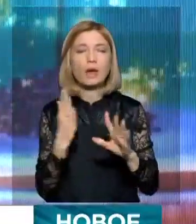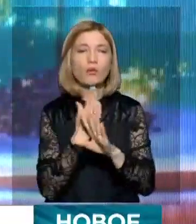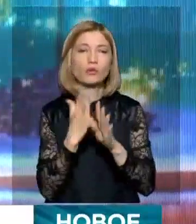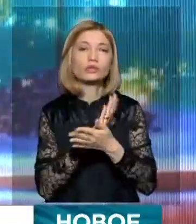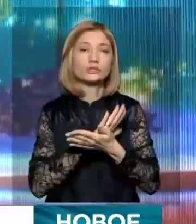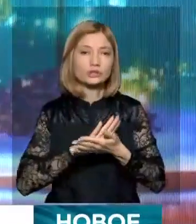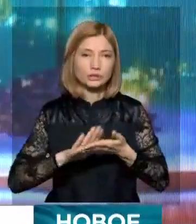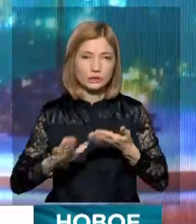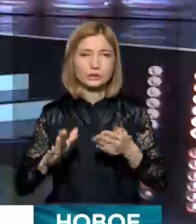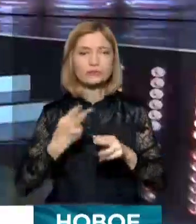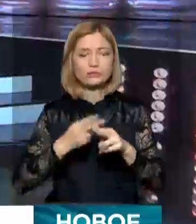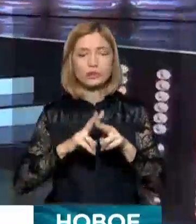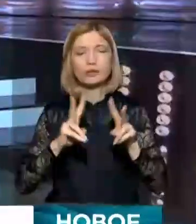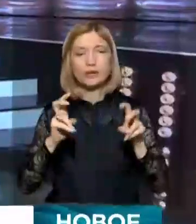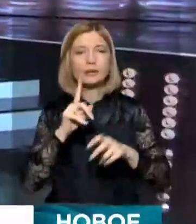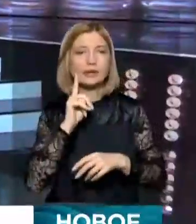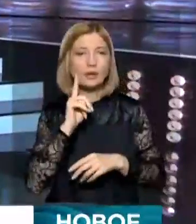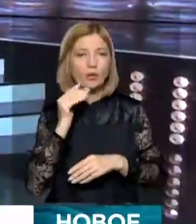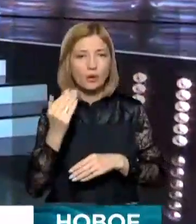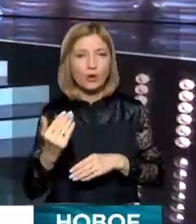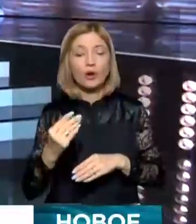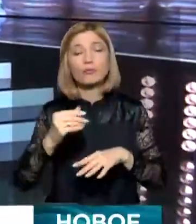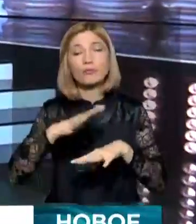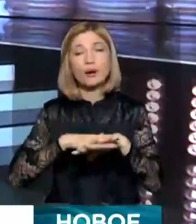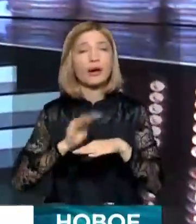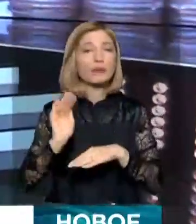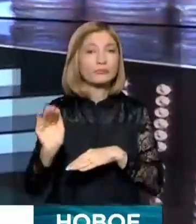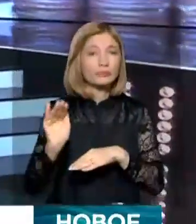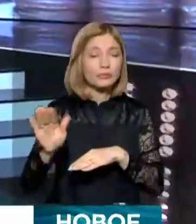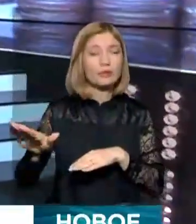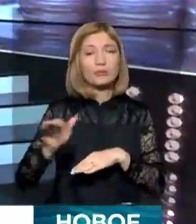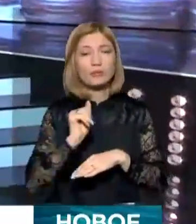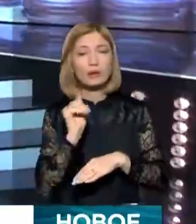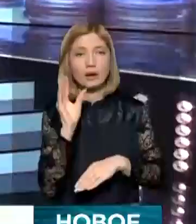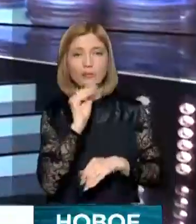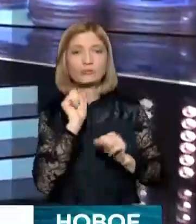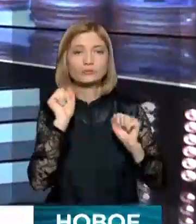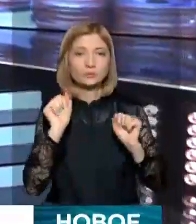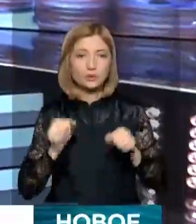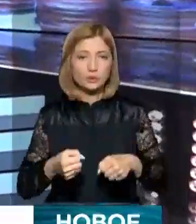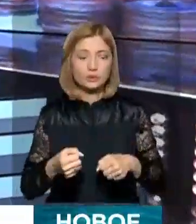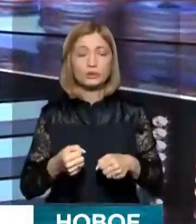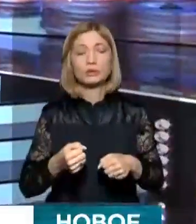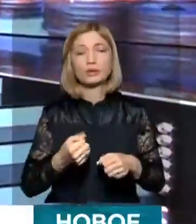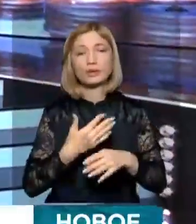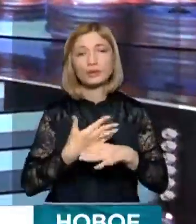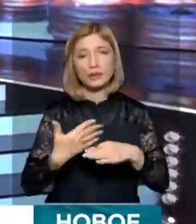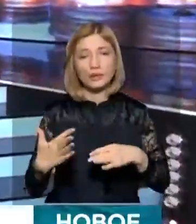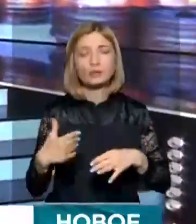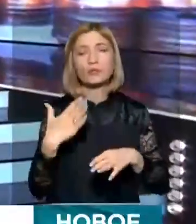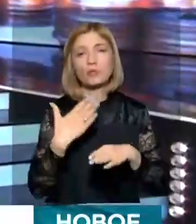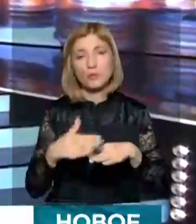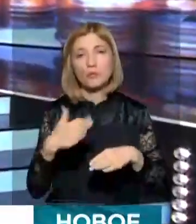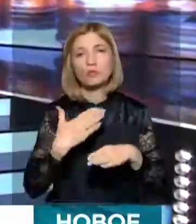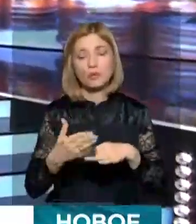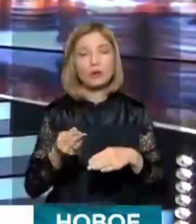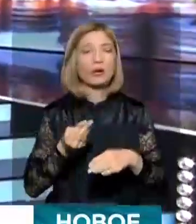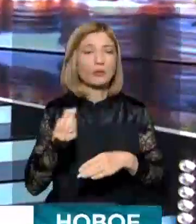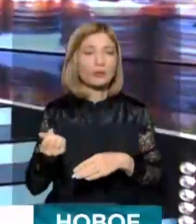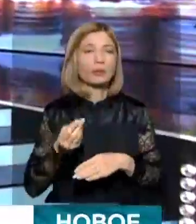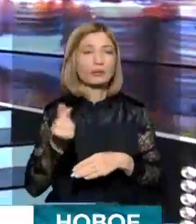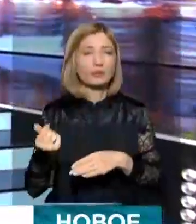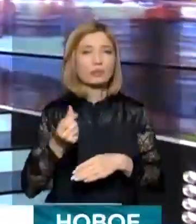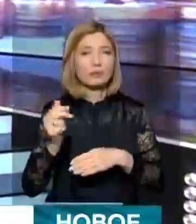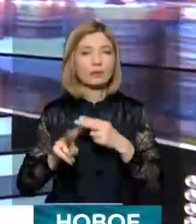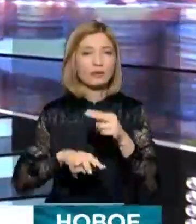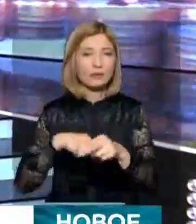экономике, могут обратиться в банки, получить этот займ и потихоньку возвращать эту сумму и при